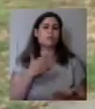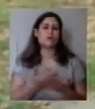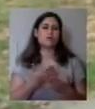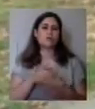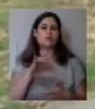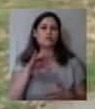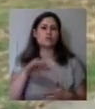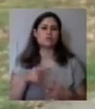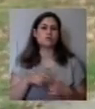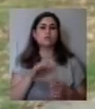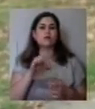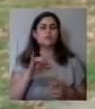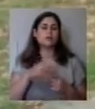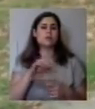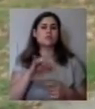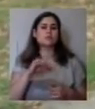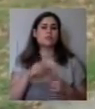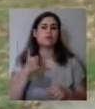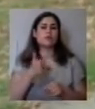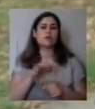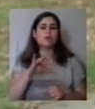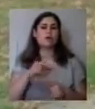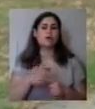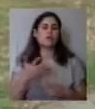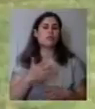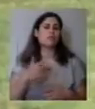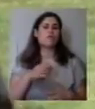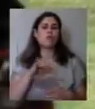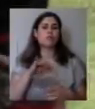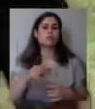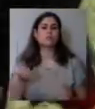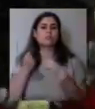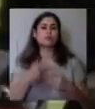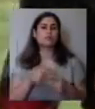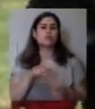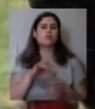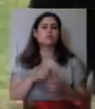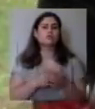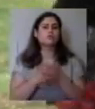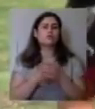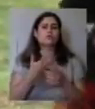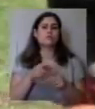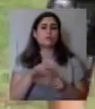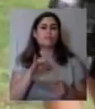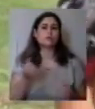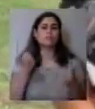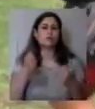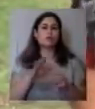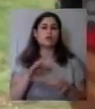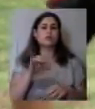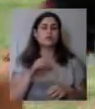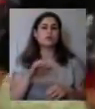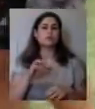результат. Завзятість і дисципліна – головні якості, якими має володіти спортсмен, щоб досягти результатів у цьому виді спорту, каже Олексій